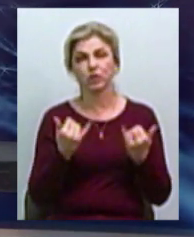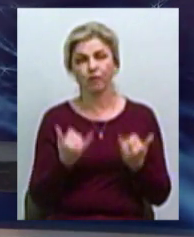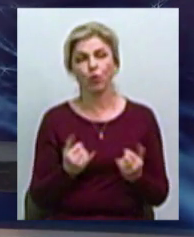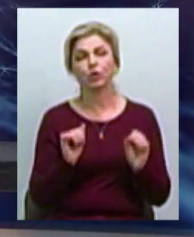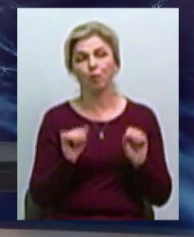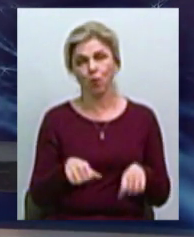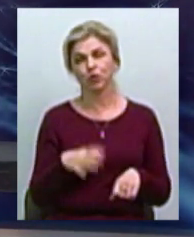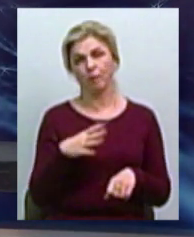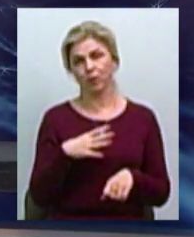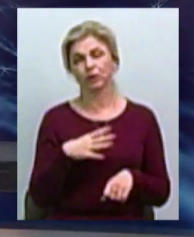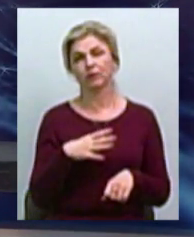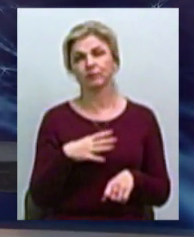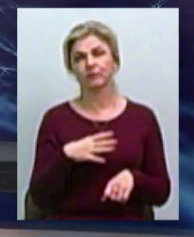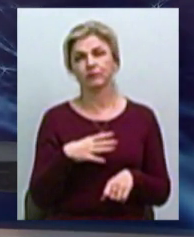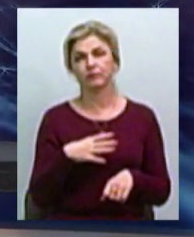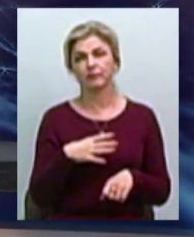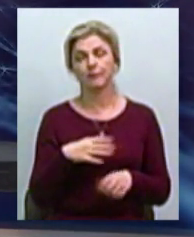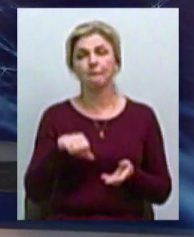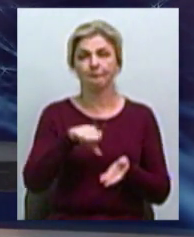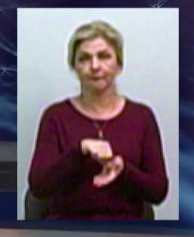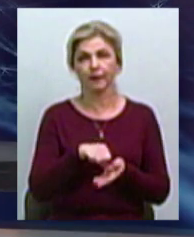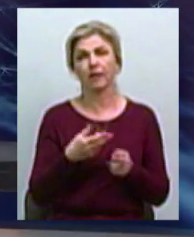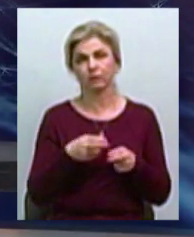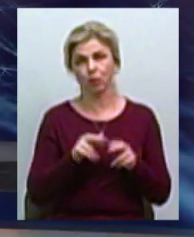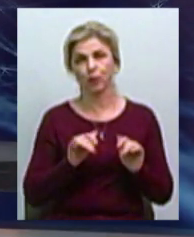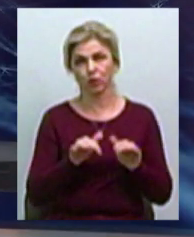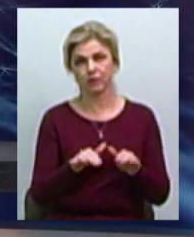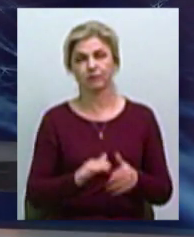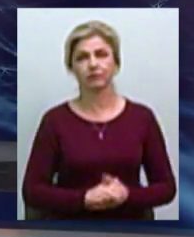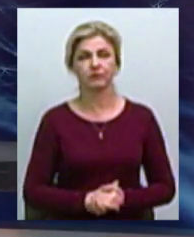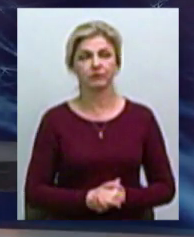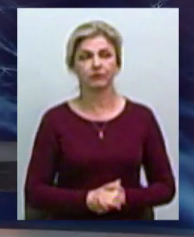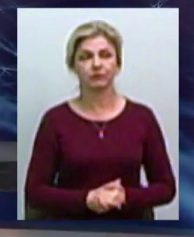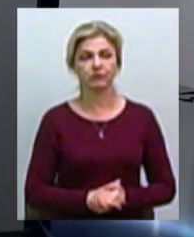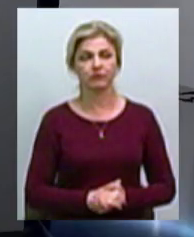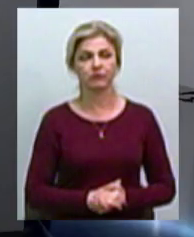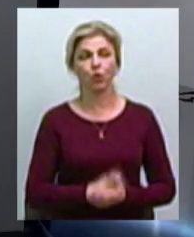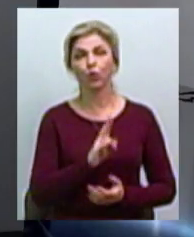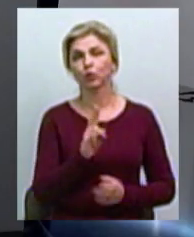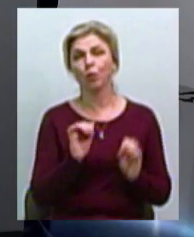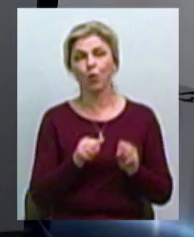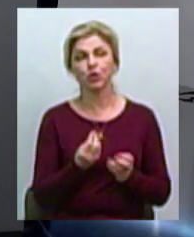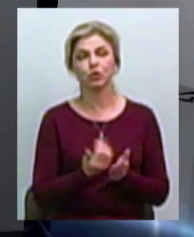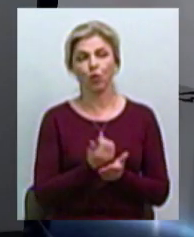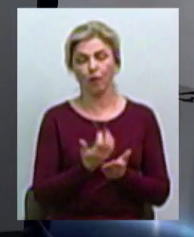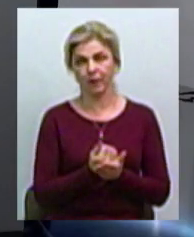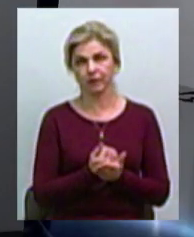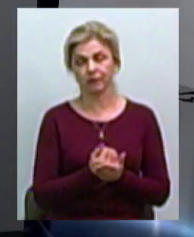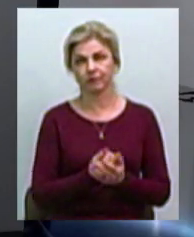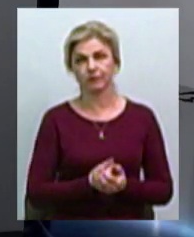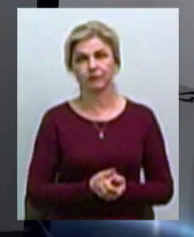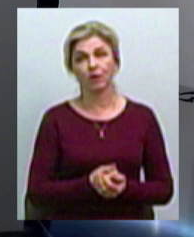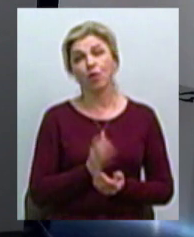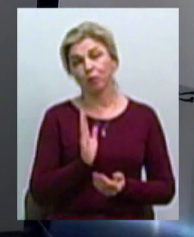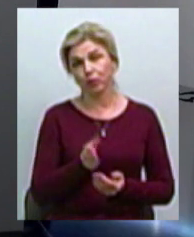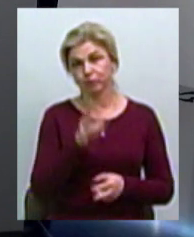може бути, скажімо так, задіяний у цьому процесі. Хто це може заробити так чи інакше? Цьому. Будемо мати надію,